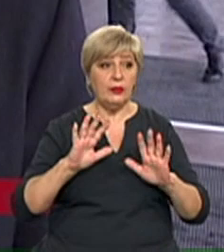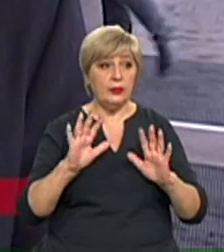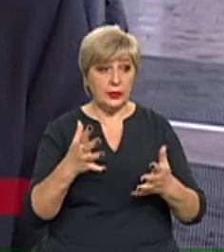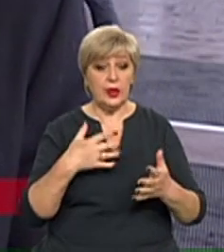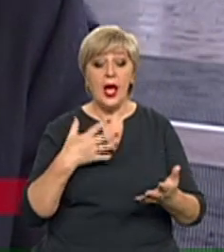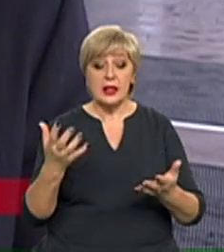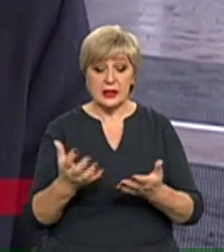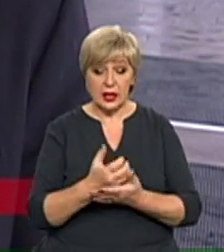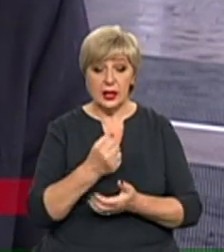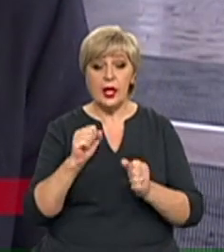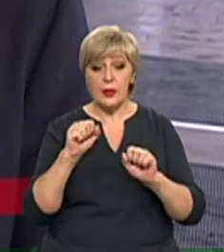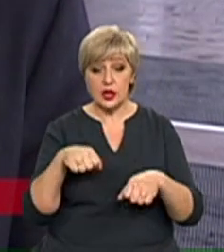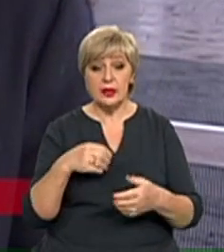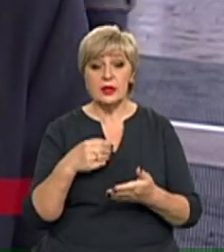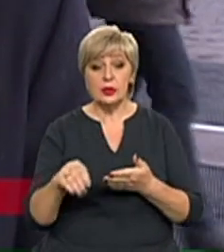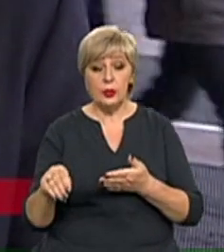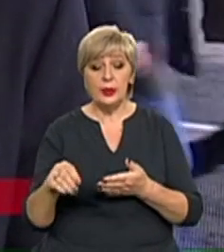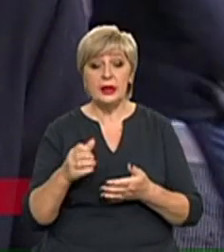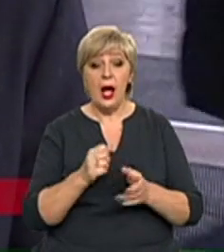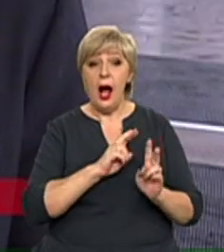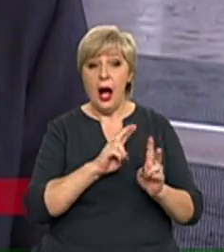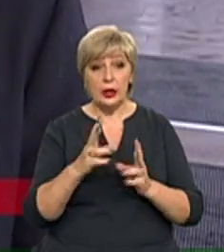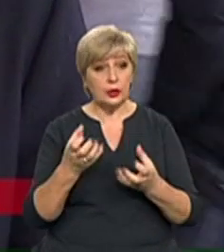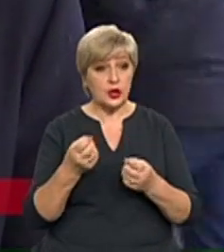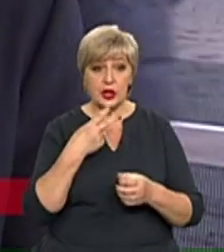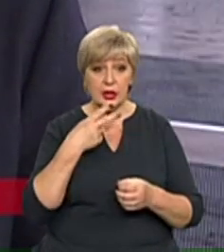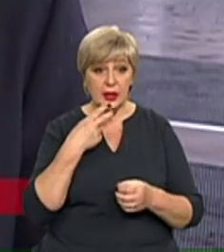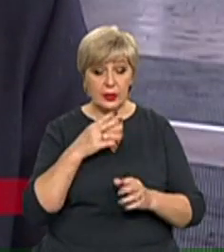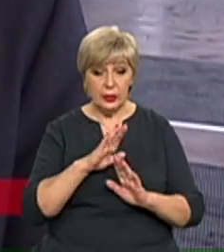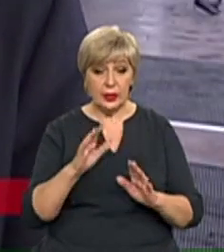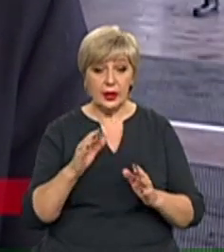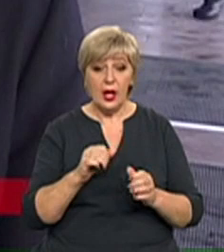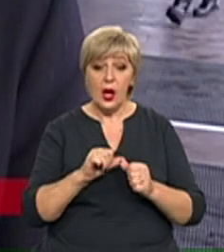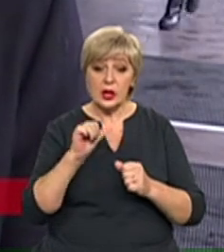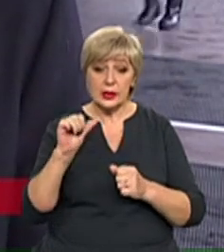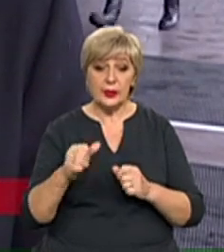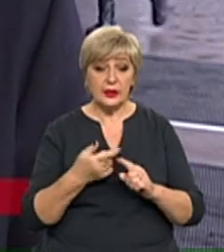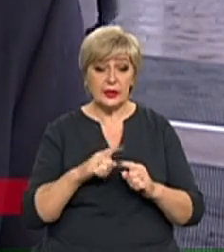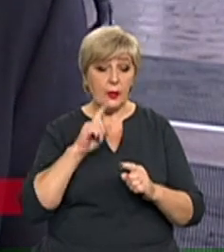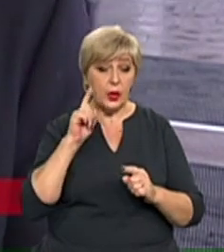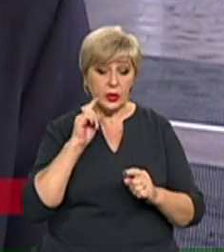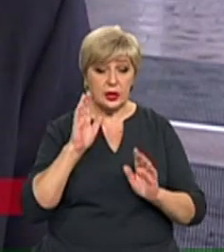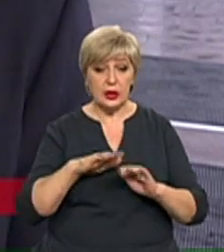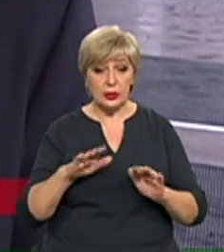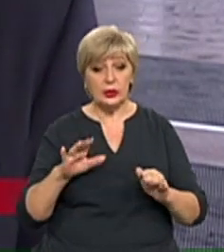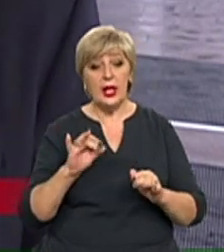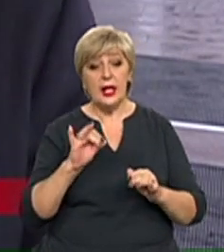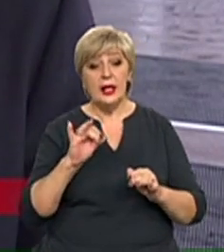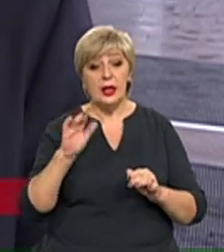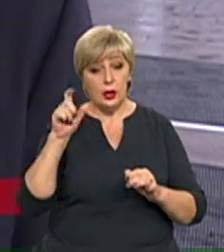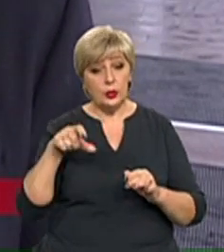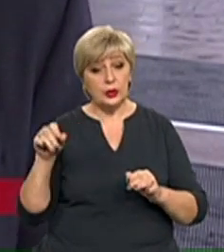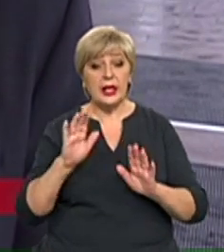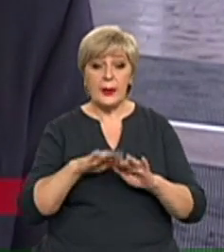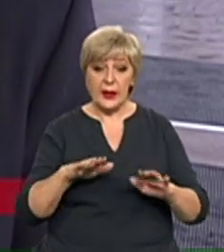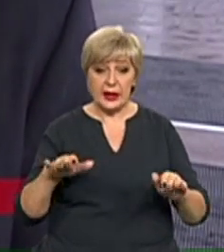знайде собі можливість купити. От. А ті, хто ще не палять, особливо це молоді люди і підлітки,